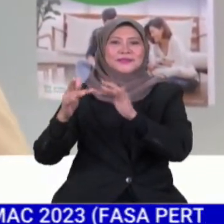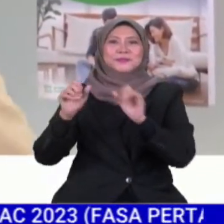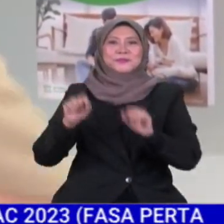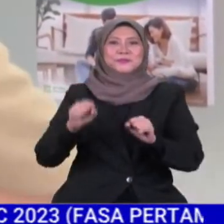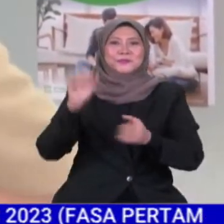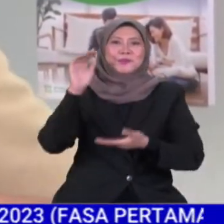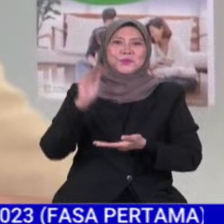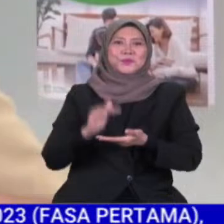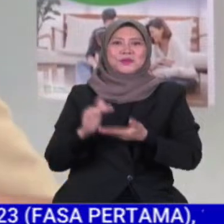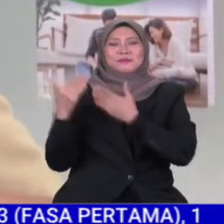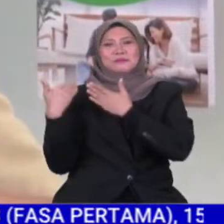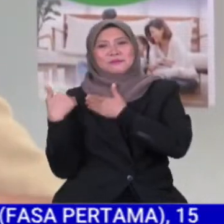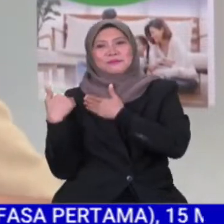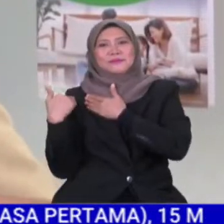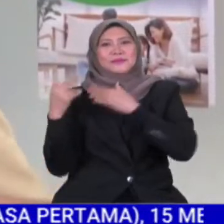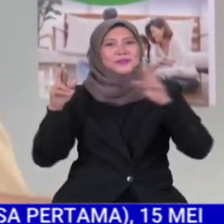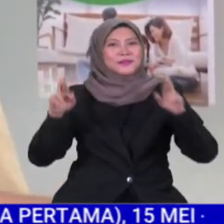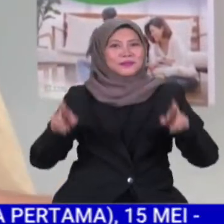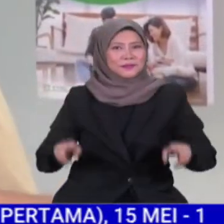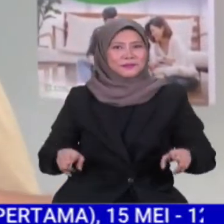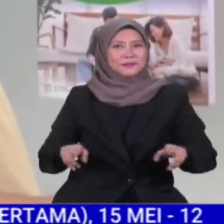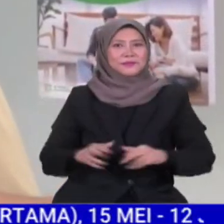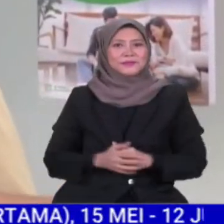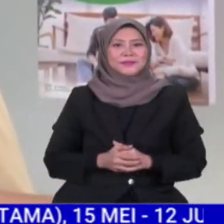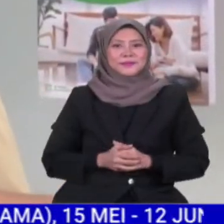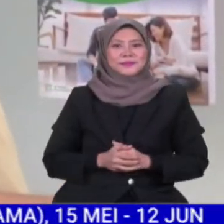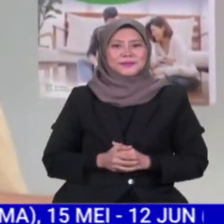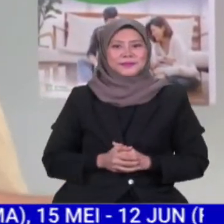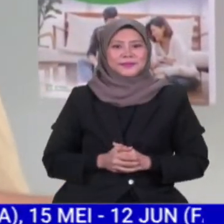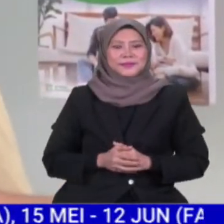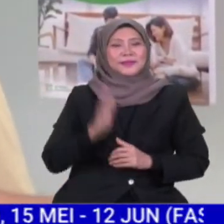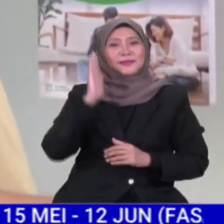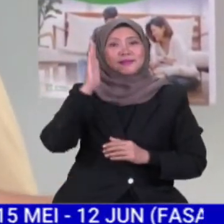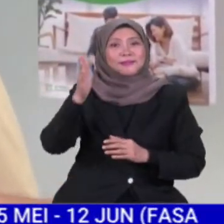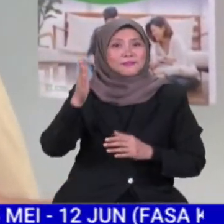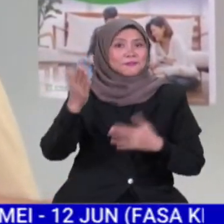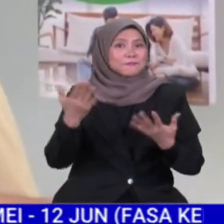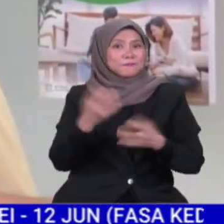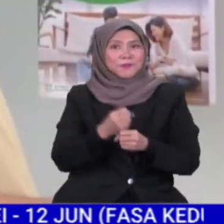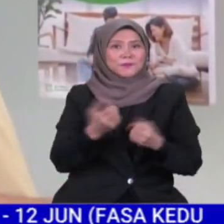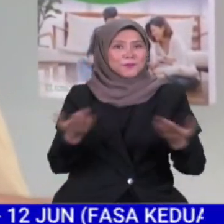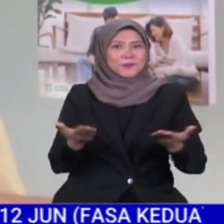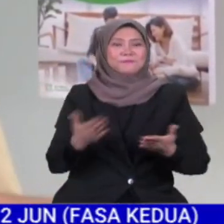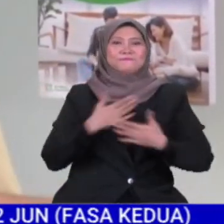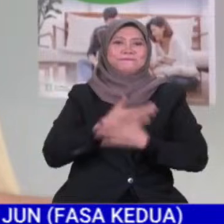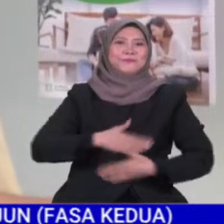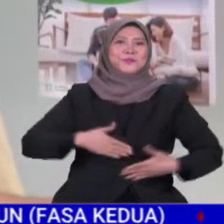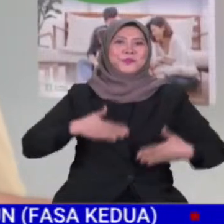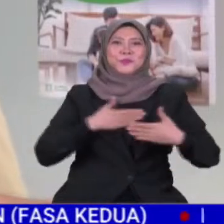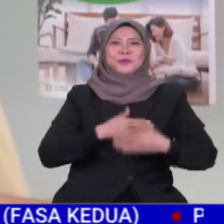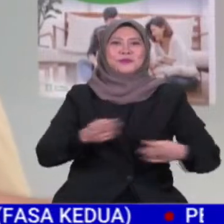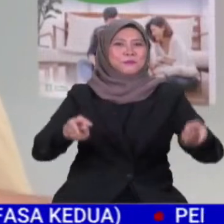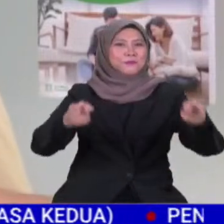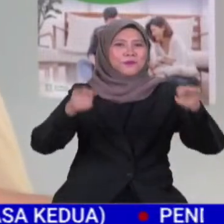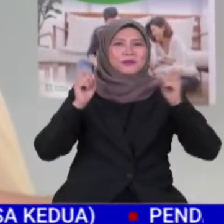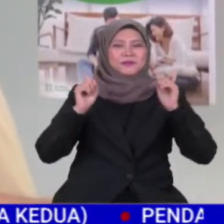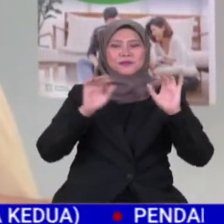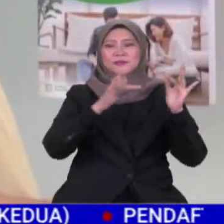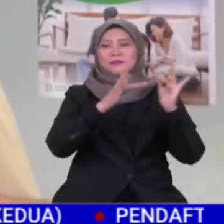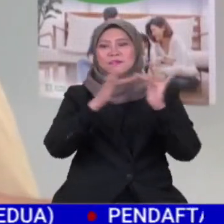dapat mengurangkan beban kepada rakyat. So kita akan dapat menikmati internet yang lebih